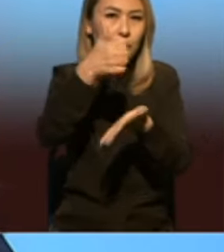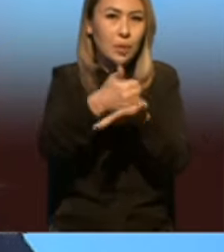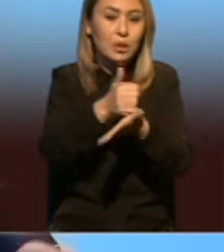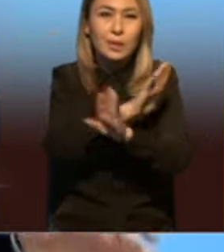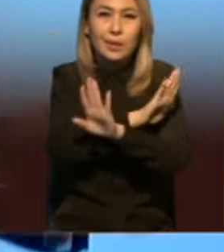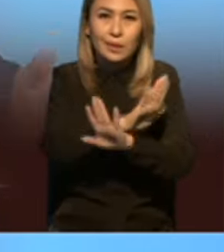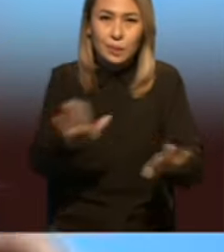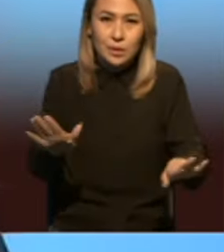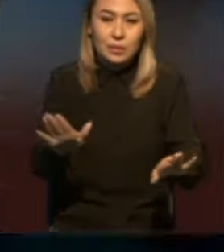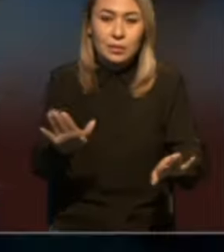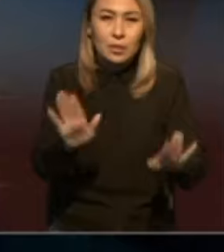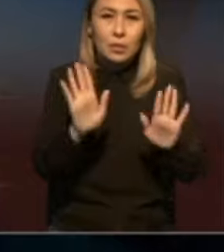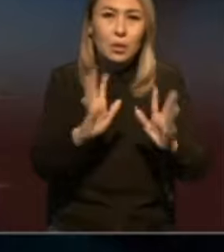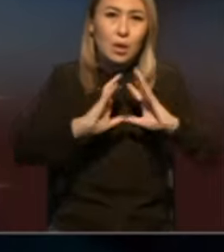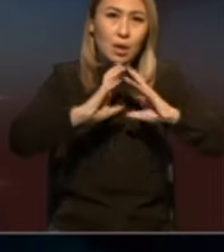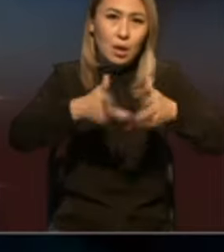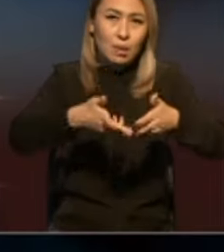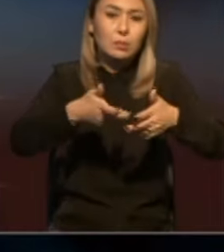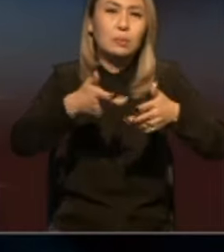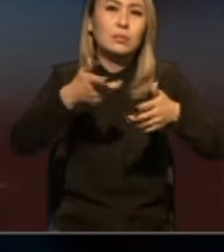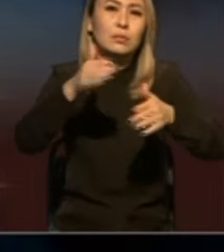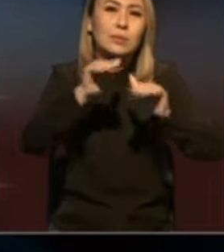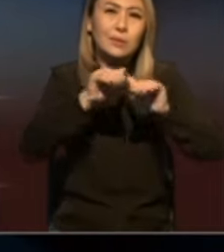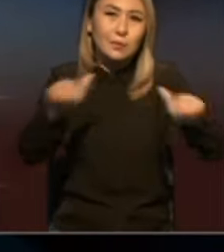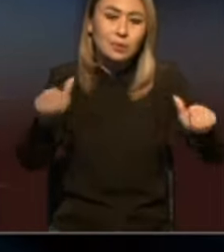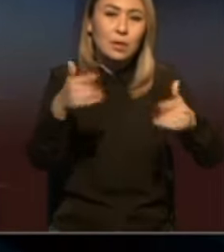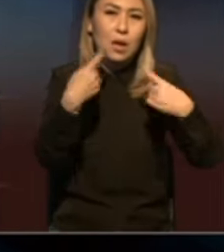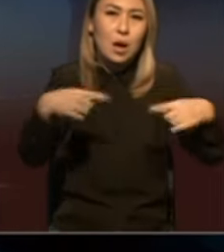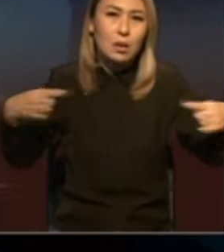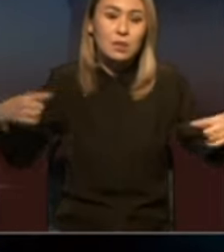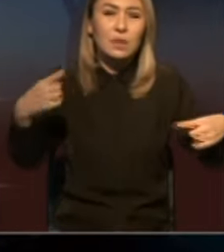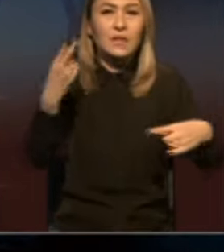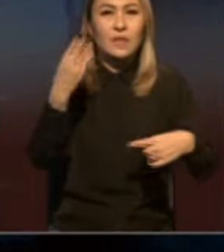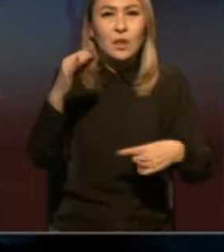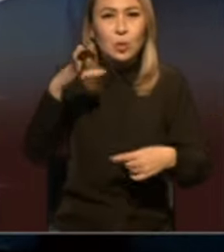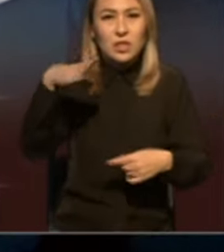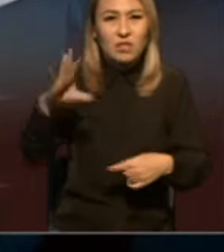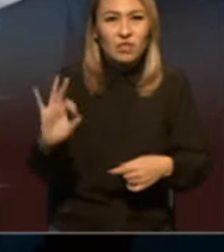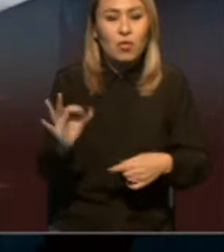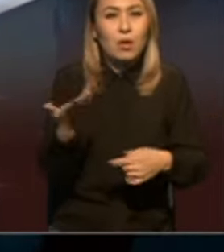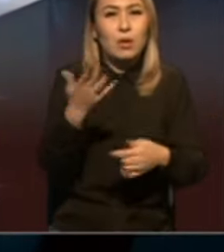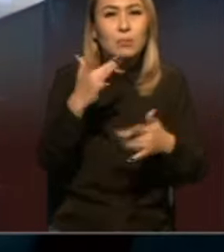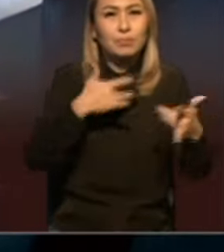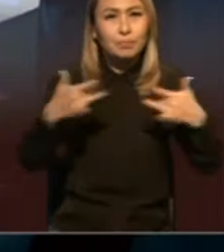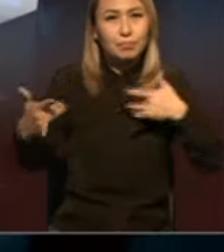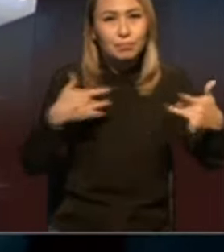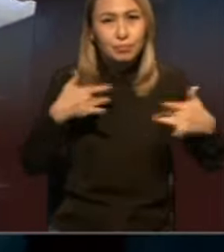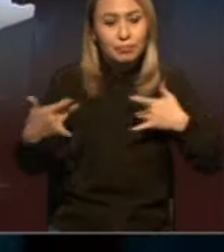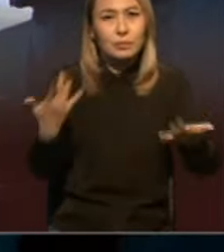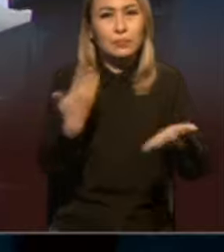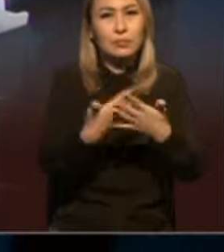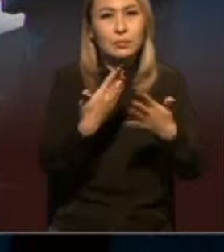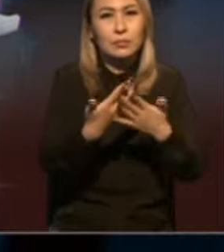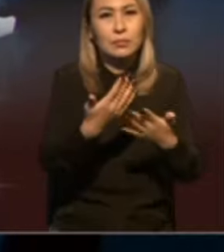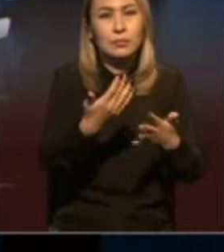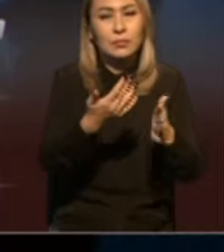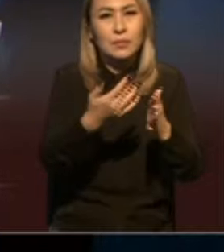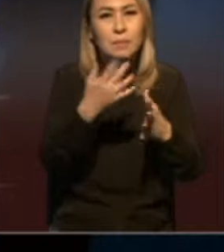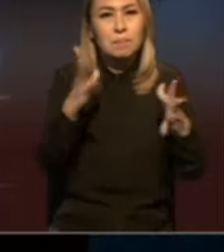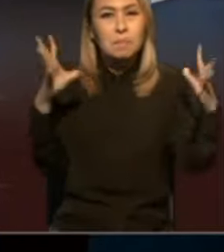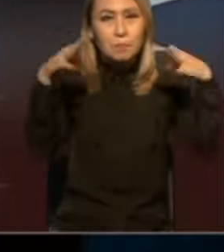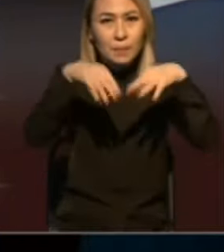емес, халық деңгейі болсын, әртүрлі жаңа ведомство, министерство деңгейі болсын, өнер адамдары деңгейінде болсын, осында